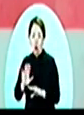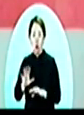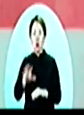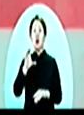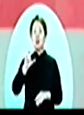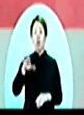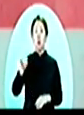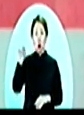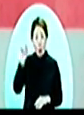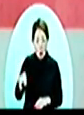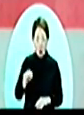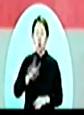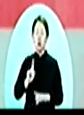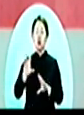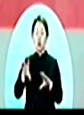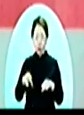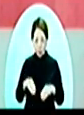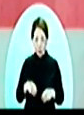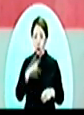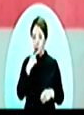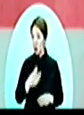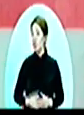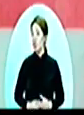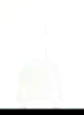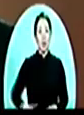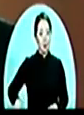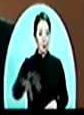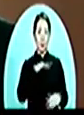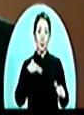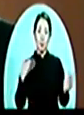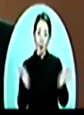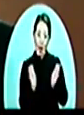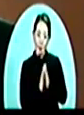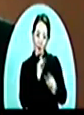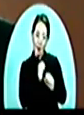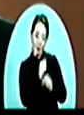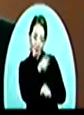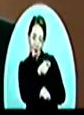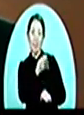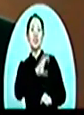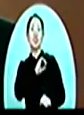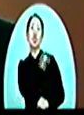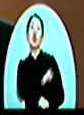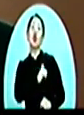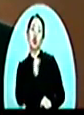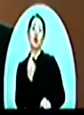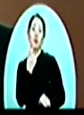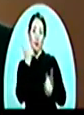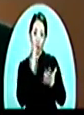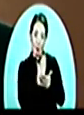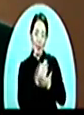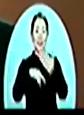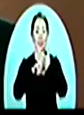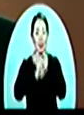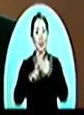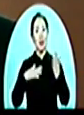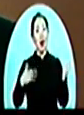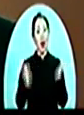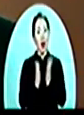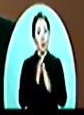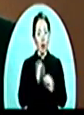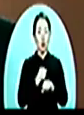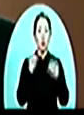ийм салбар гэдгийг бол хүлээн зөвшөөрч үзэж байгаа. Бид хамтын ажиллагаандаа маш өндөр сэтгэлдтэй байгаа. Цаашлаад ч хамтран ажиллах